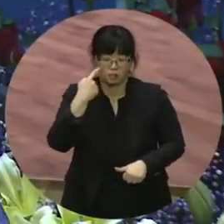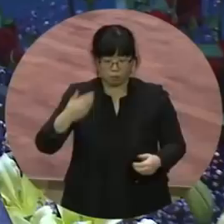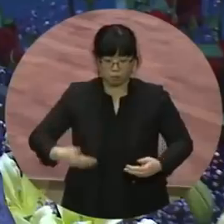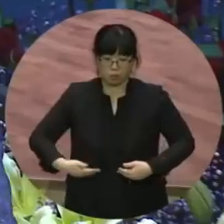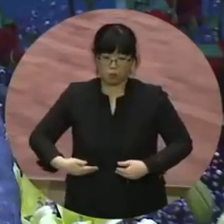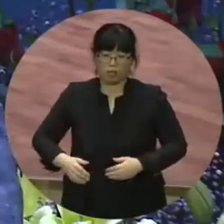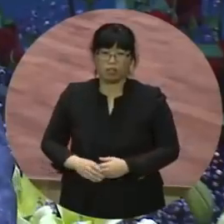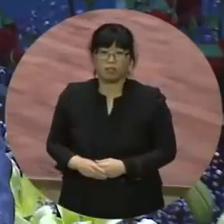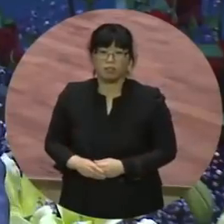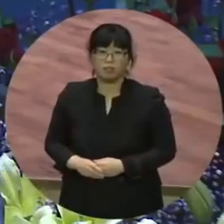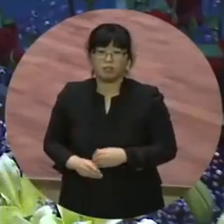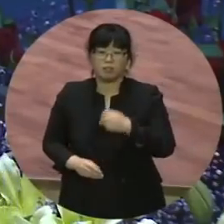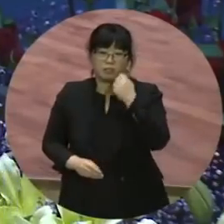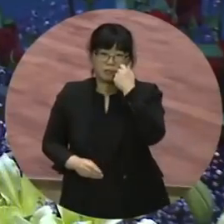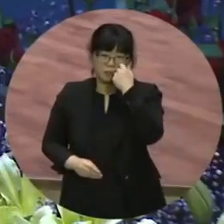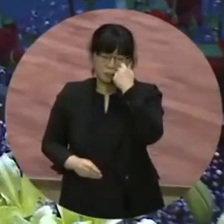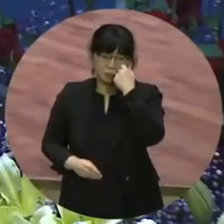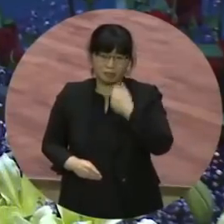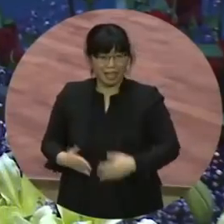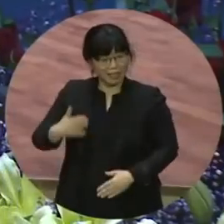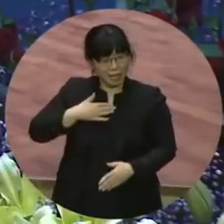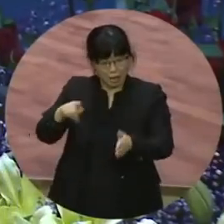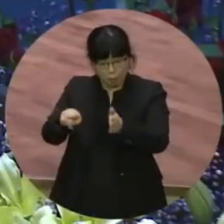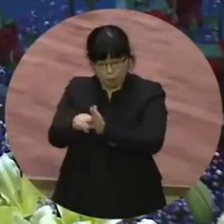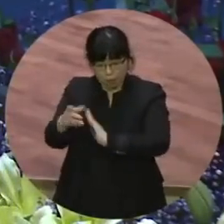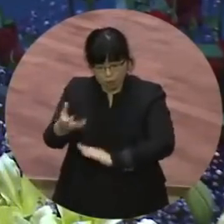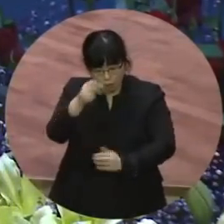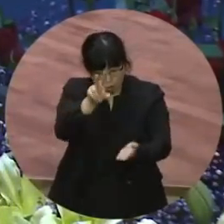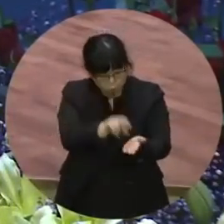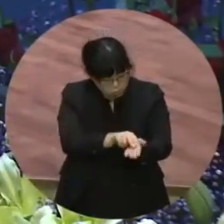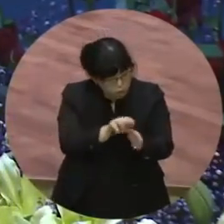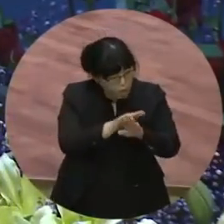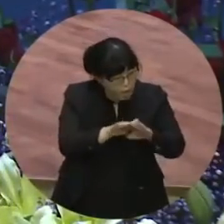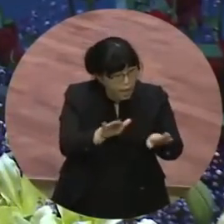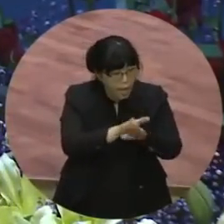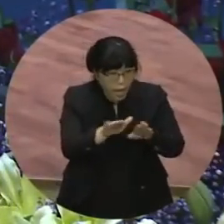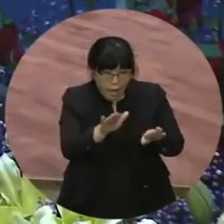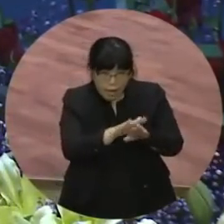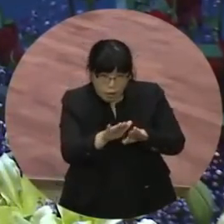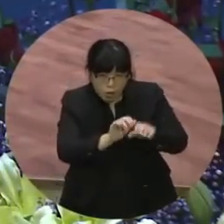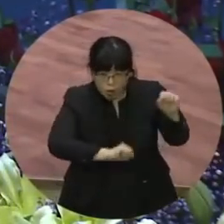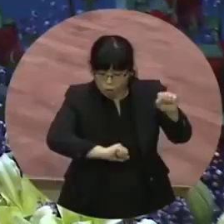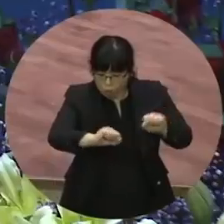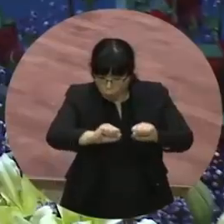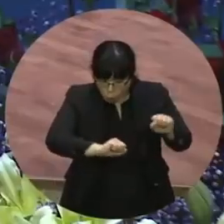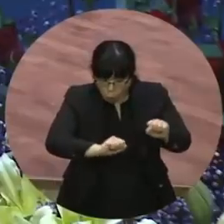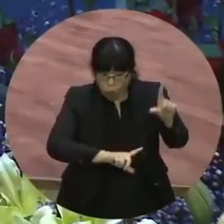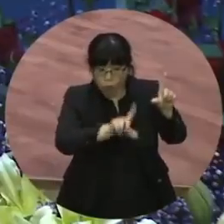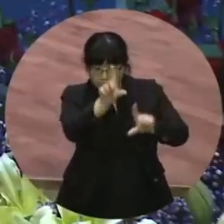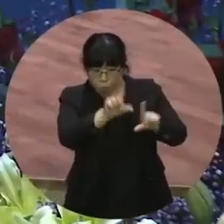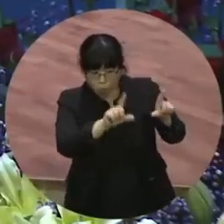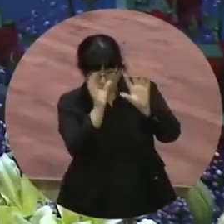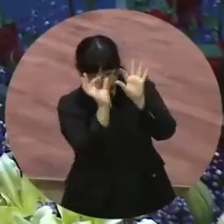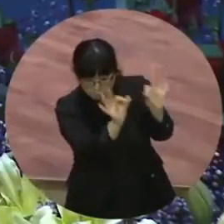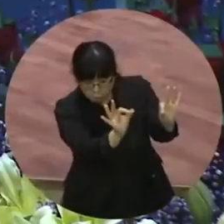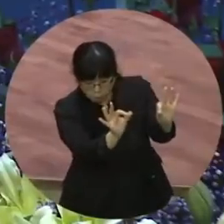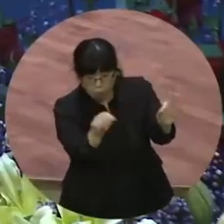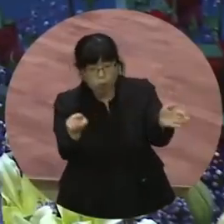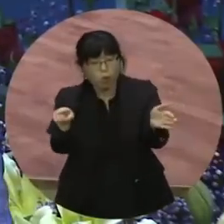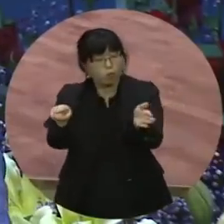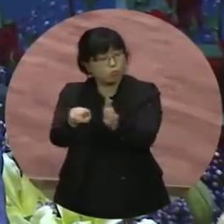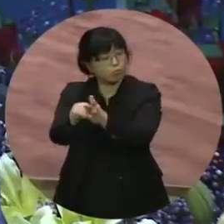그걸요, 주위 사람들이 인정하는 증거가 나옵니다. 아, 저분, 저 믿음, 저분의 그 기도, 저분의